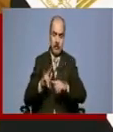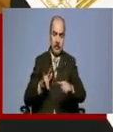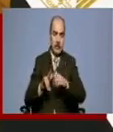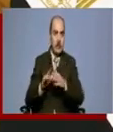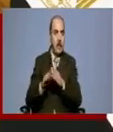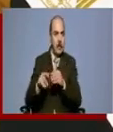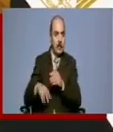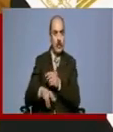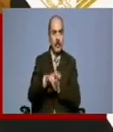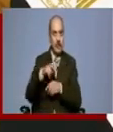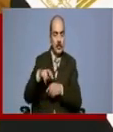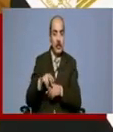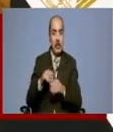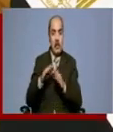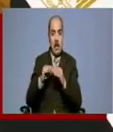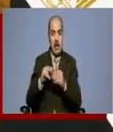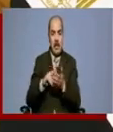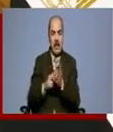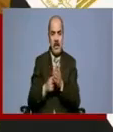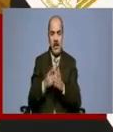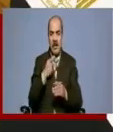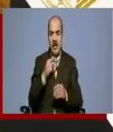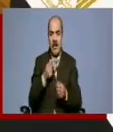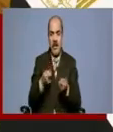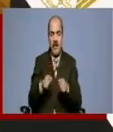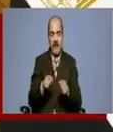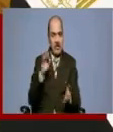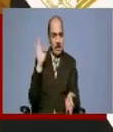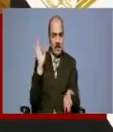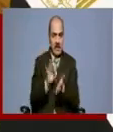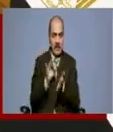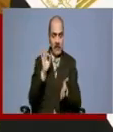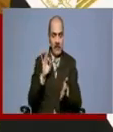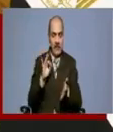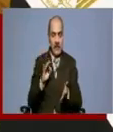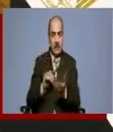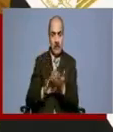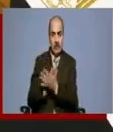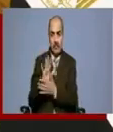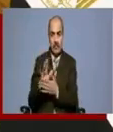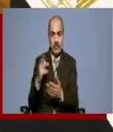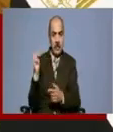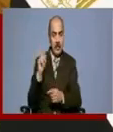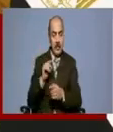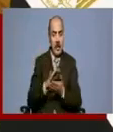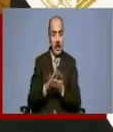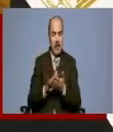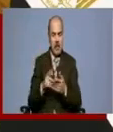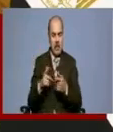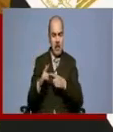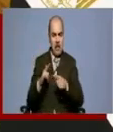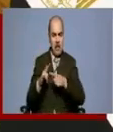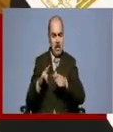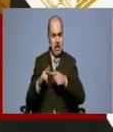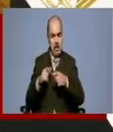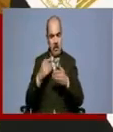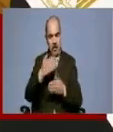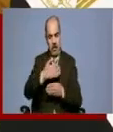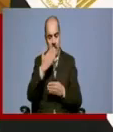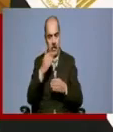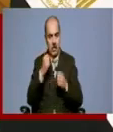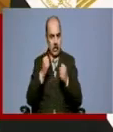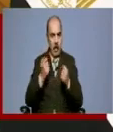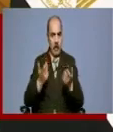نرسخ المفهوم السليم هي اسمها مستعمرات لان هم بيستعملوا ارض مش بتاعتها هي دي القصه هم لما بيعملوا ده كانوا عمليه التوسع هو